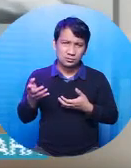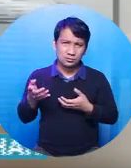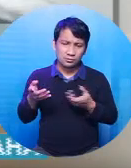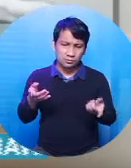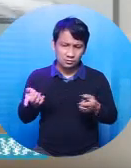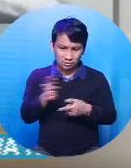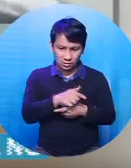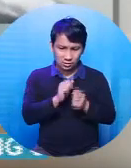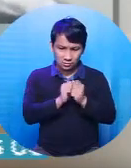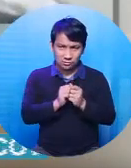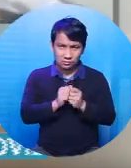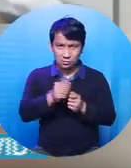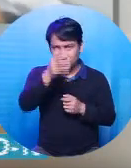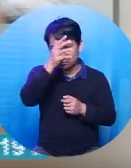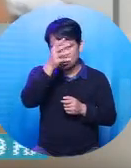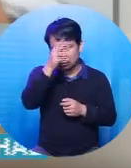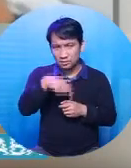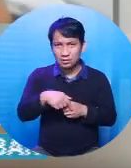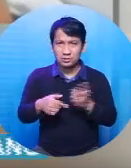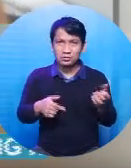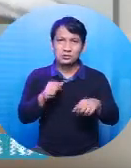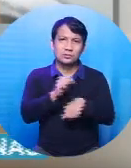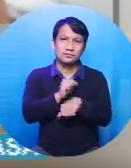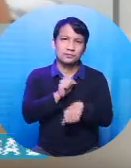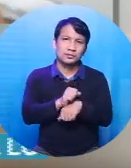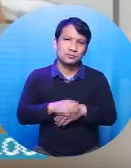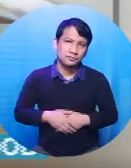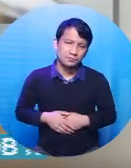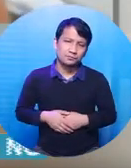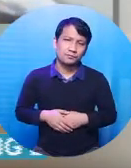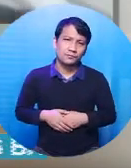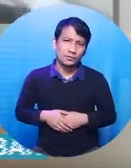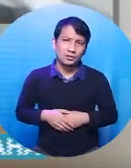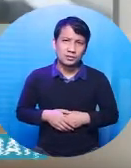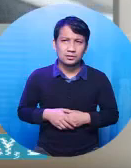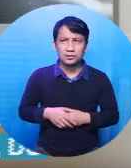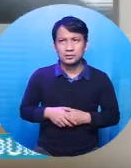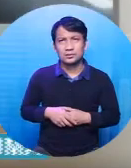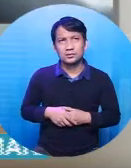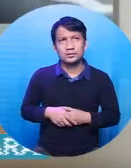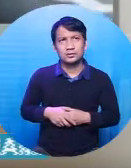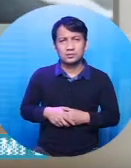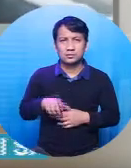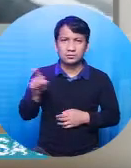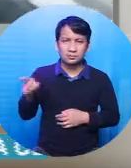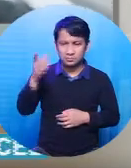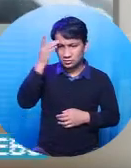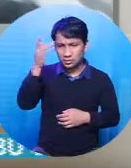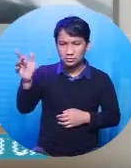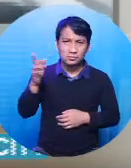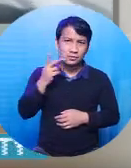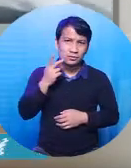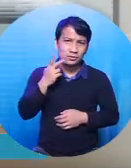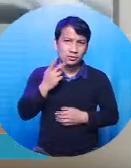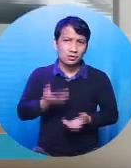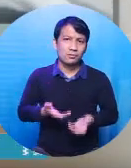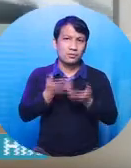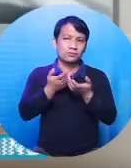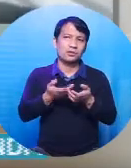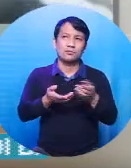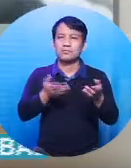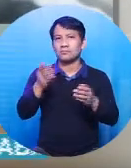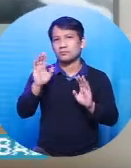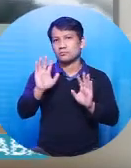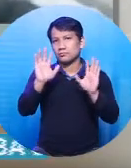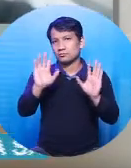pa si Papa mo? Wala po eh. May trabaho pa po. Okay. Napakatalino. Alam mo, Kayla, bilib ako sa'yo. Napakatalino